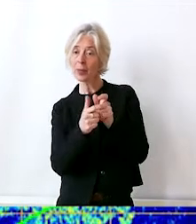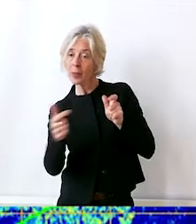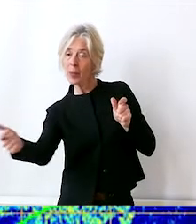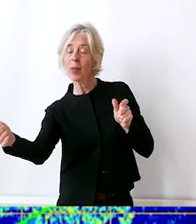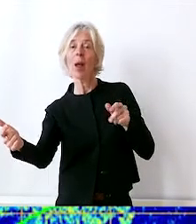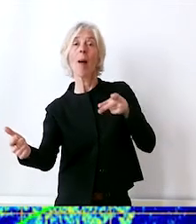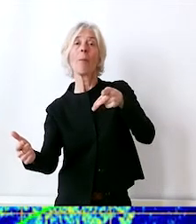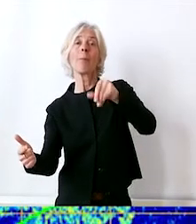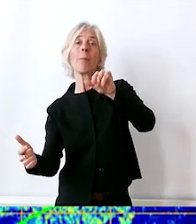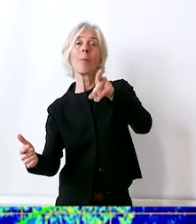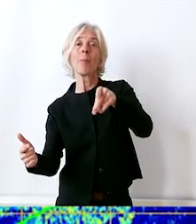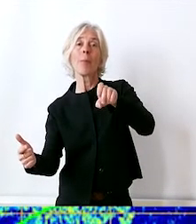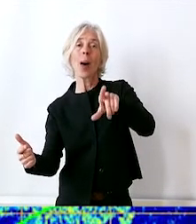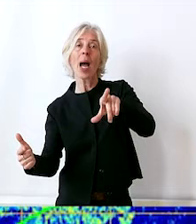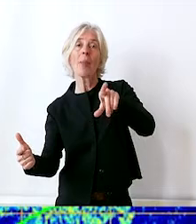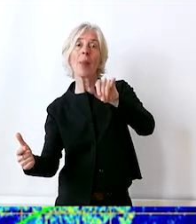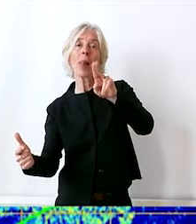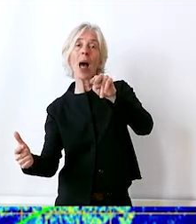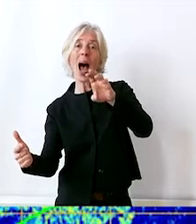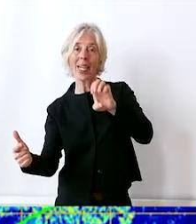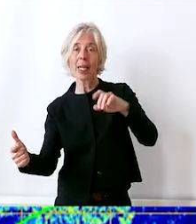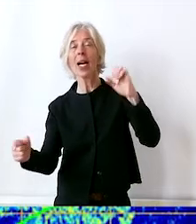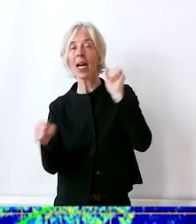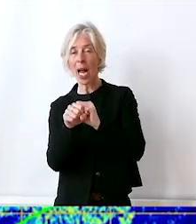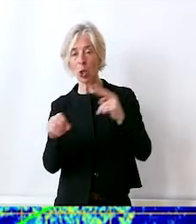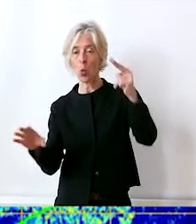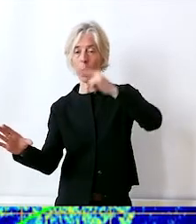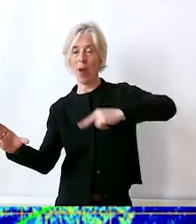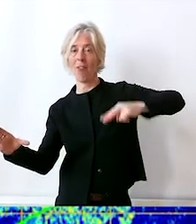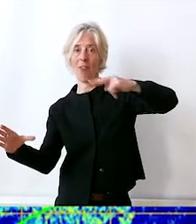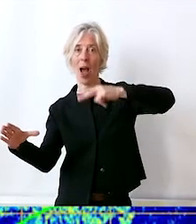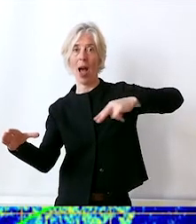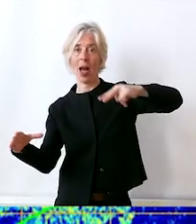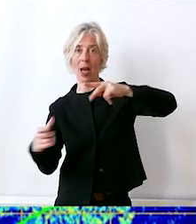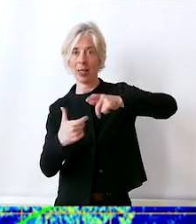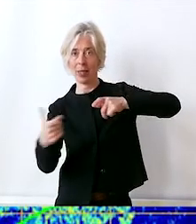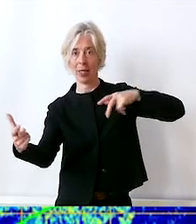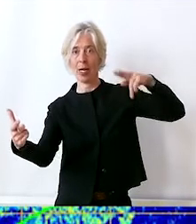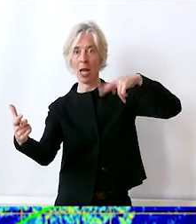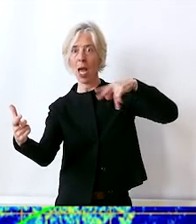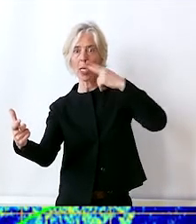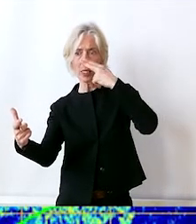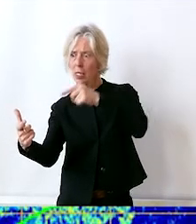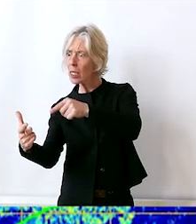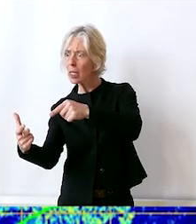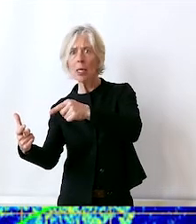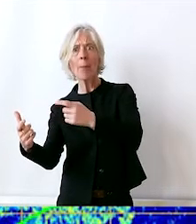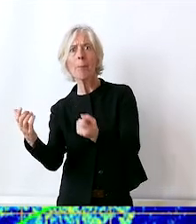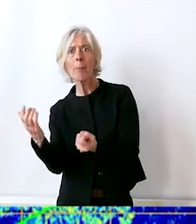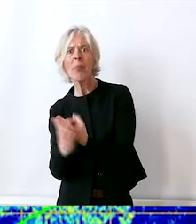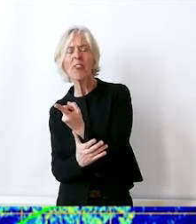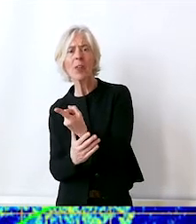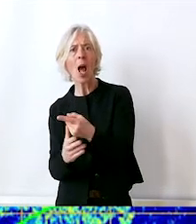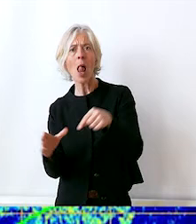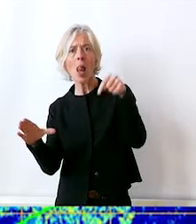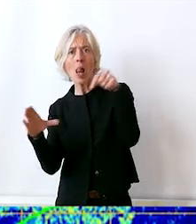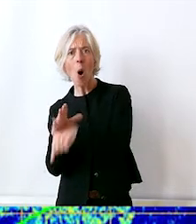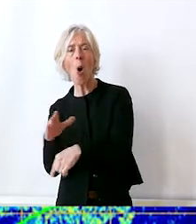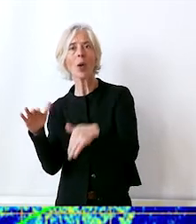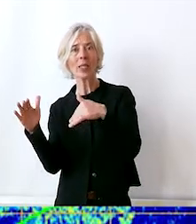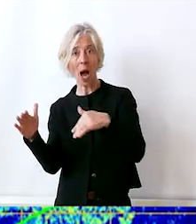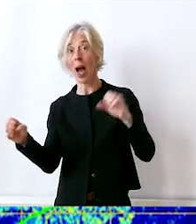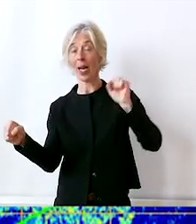Wärmebildkameras. Das ist natürlich auf der einen Seite offensichtlich, dass man zum Beispiel früh sieht, wenn irgendwo Löcher in den Pipelines sind, aber schon beim Bau